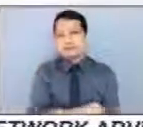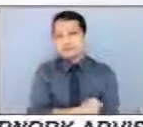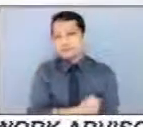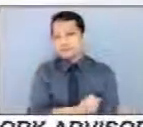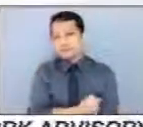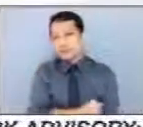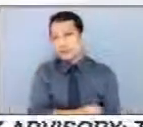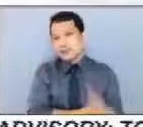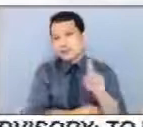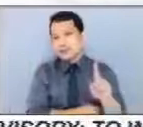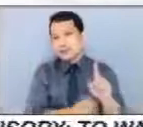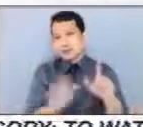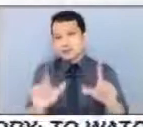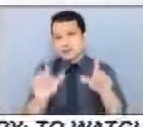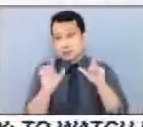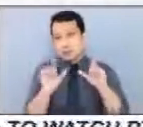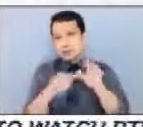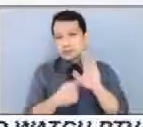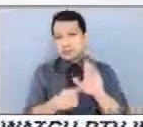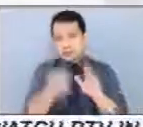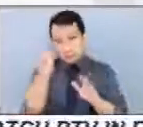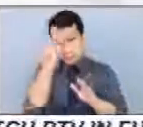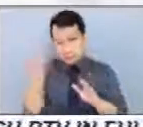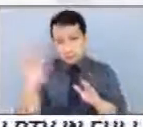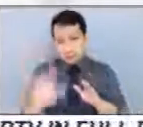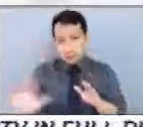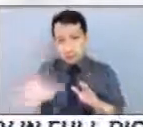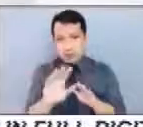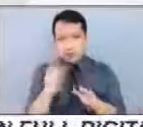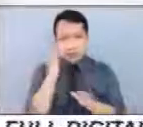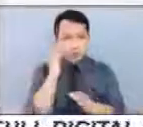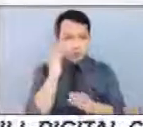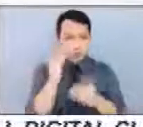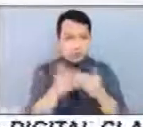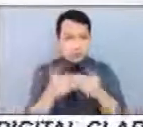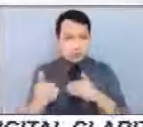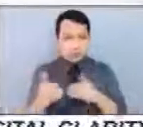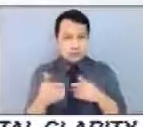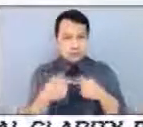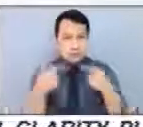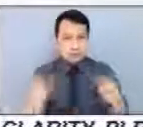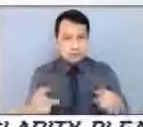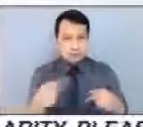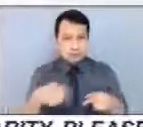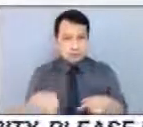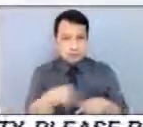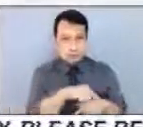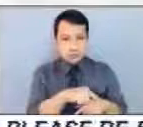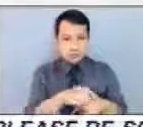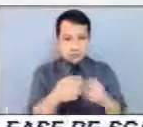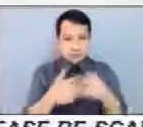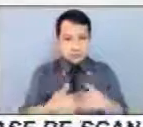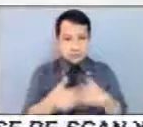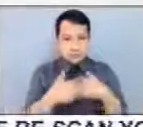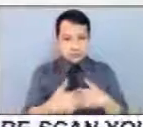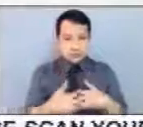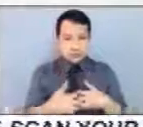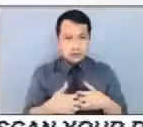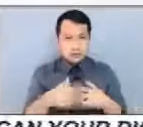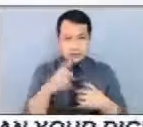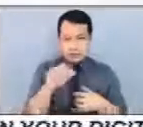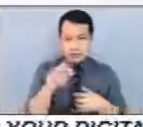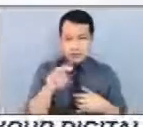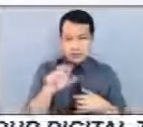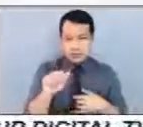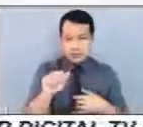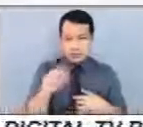sampahan ang kasong homicide sa Muntinlupa RTC. Nadakip ito sa isang manhunt operation na ginawa ng pinagsanib na puwersa ng Police Substation